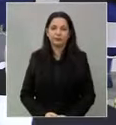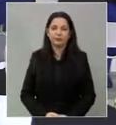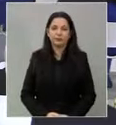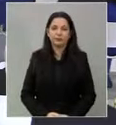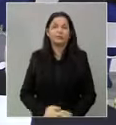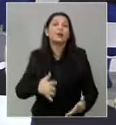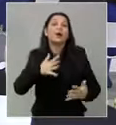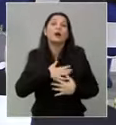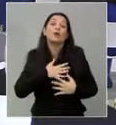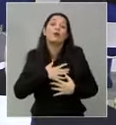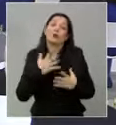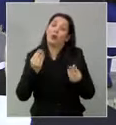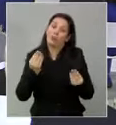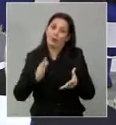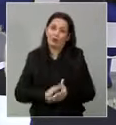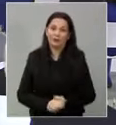Σε ευχαριστώ πάρα πολύ, Έφη.